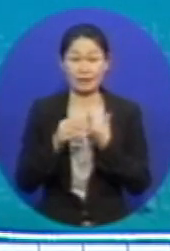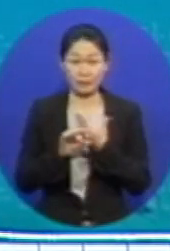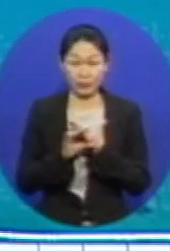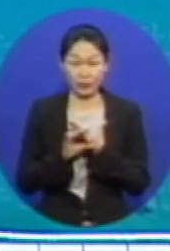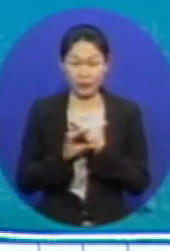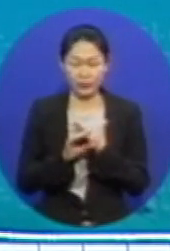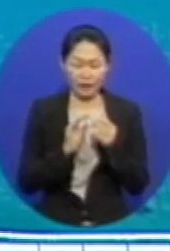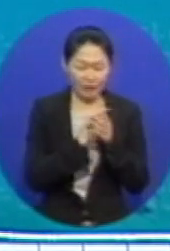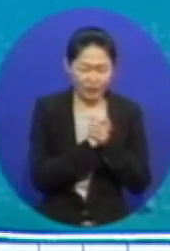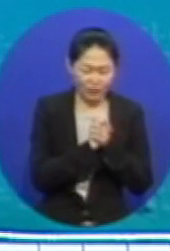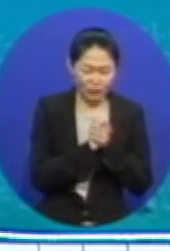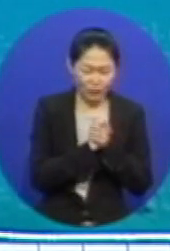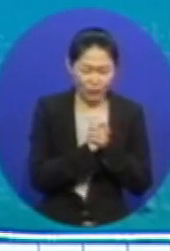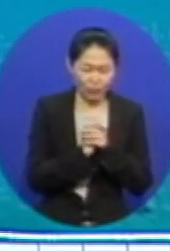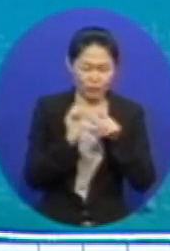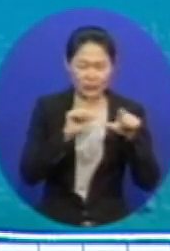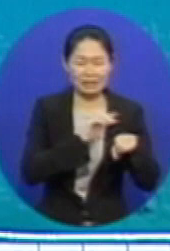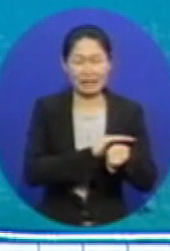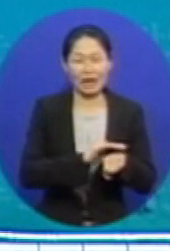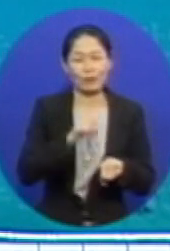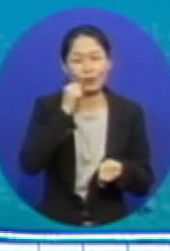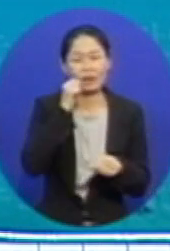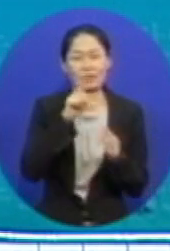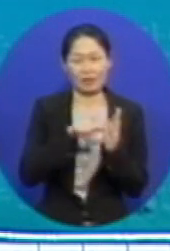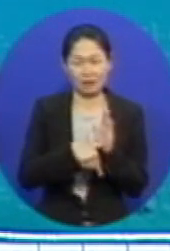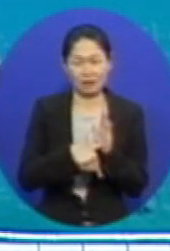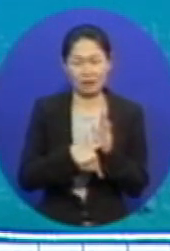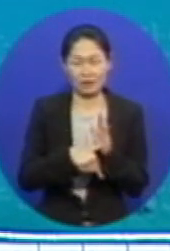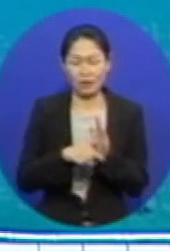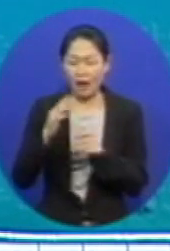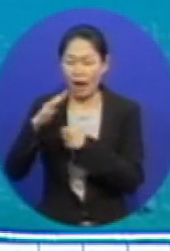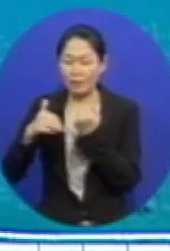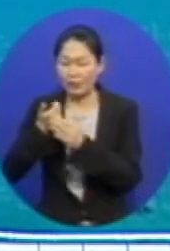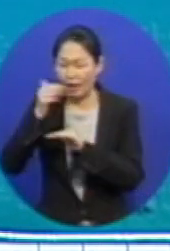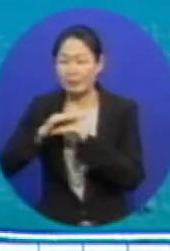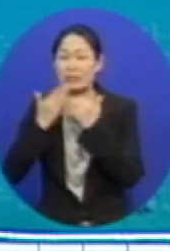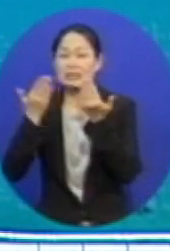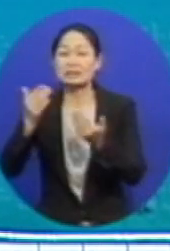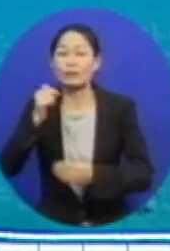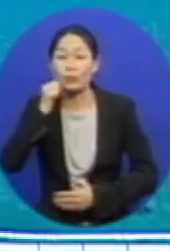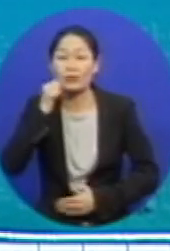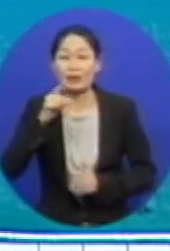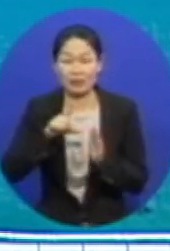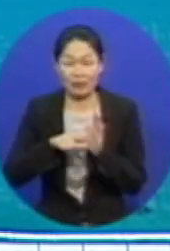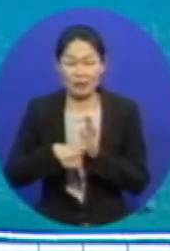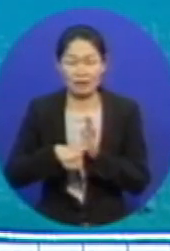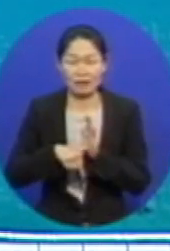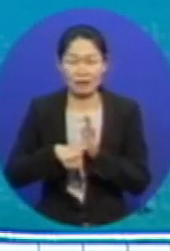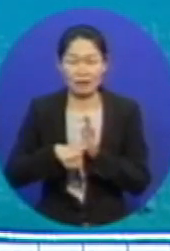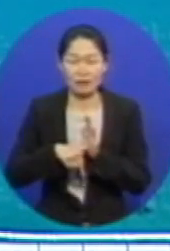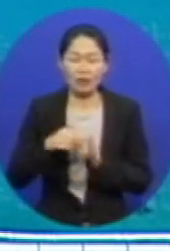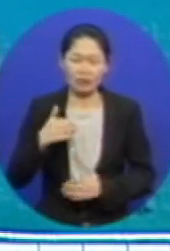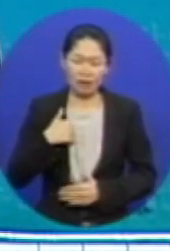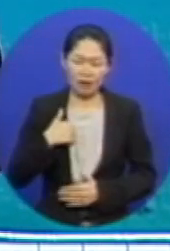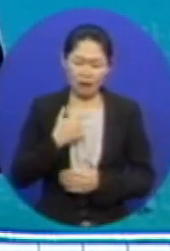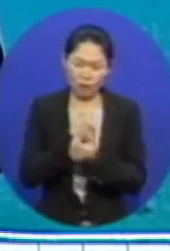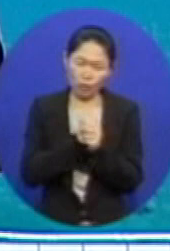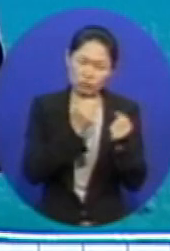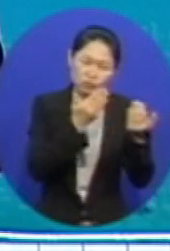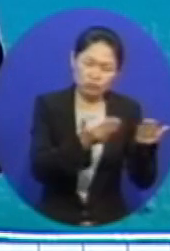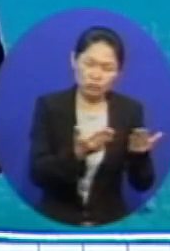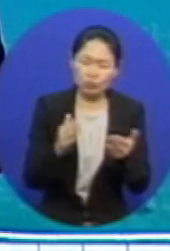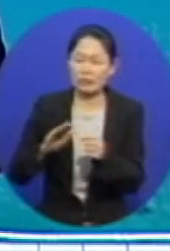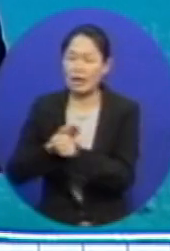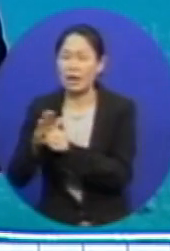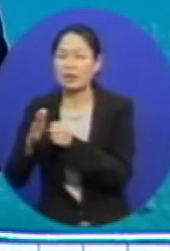기도 생활을 제대로 하지 못할 때 또는 하나님께 예배 드리지 못할 때 내가 용서하고 사랑하지